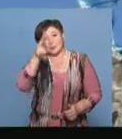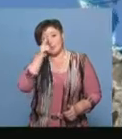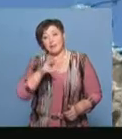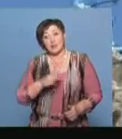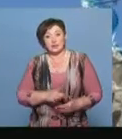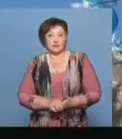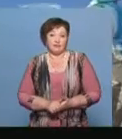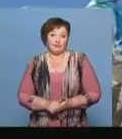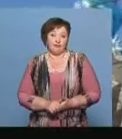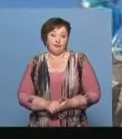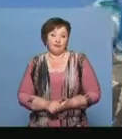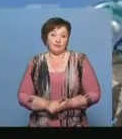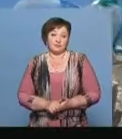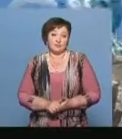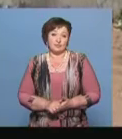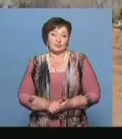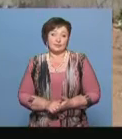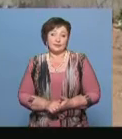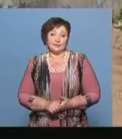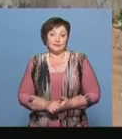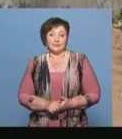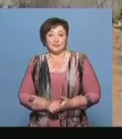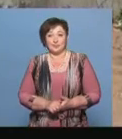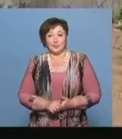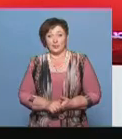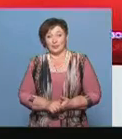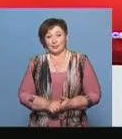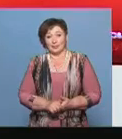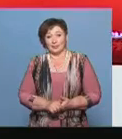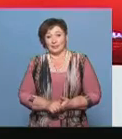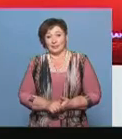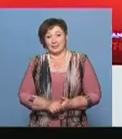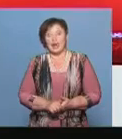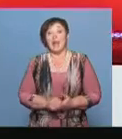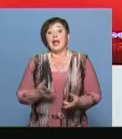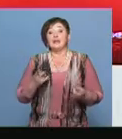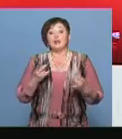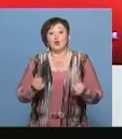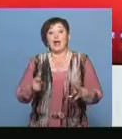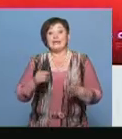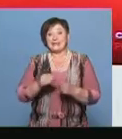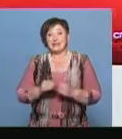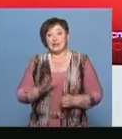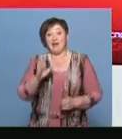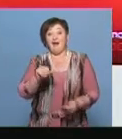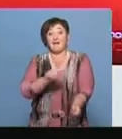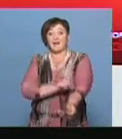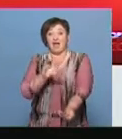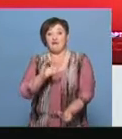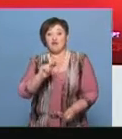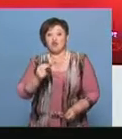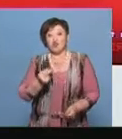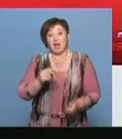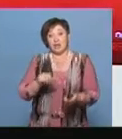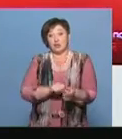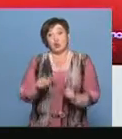месяцев. Анастасия Редько, Василий Хряков, телеканал «Моя Удмуртия». Анонимное тестирование на ВИЧ в эти дни могли пройти студенты